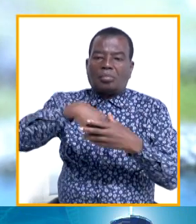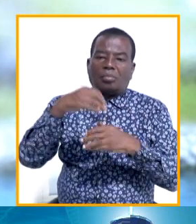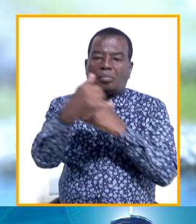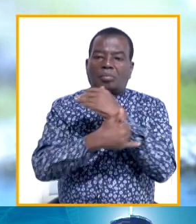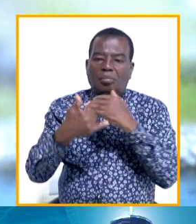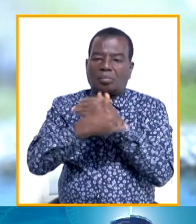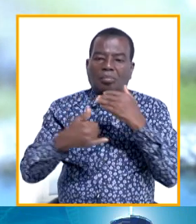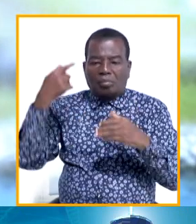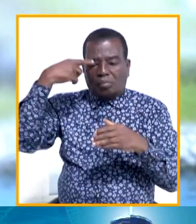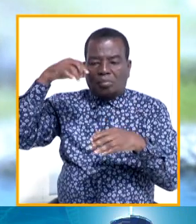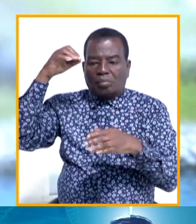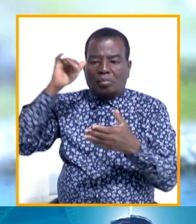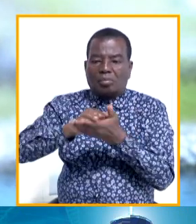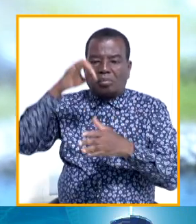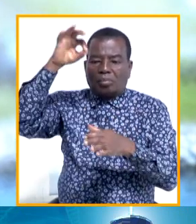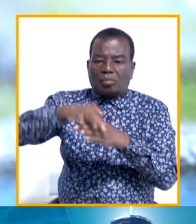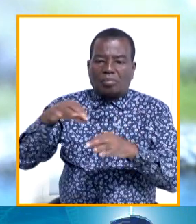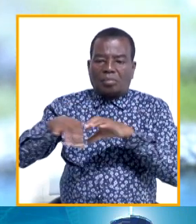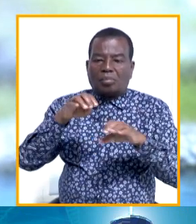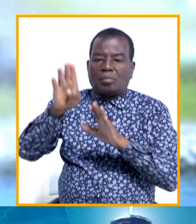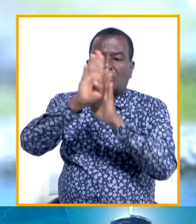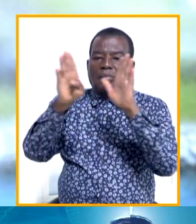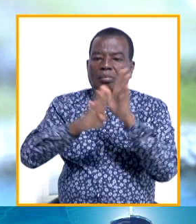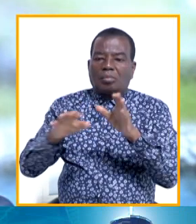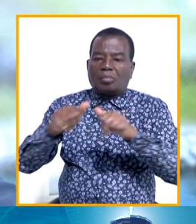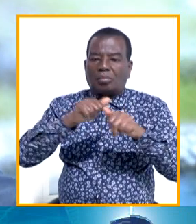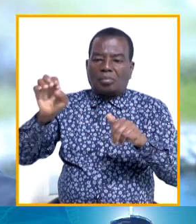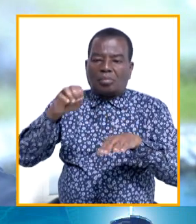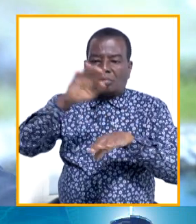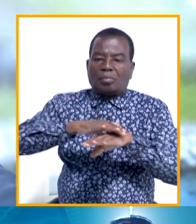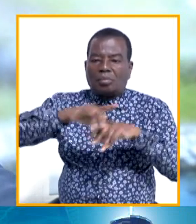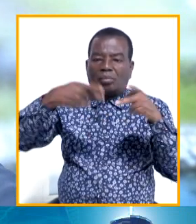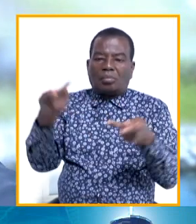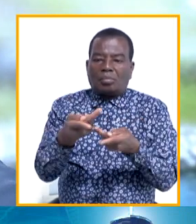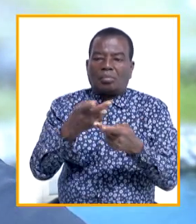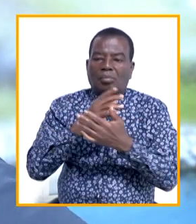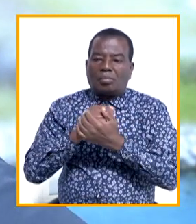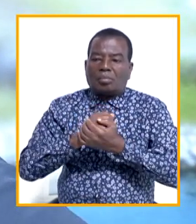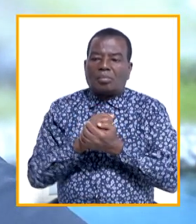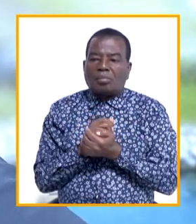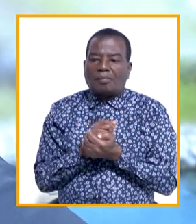récentes élections locales ont pu faire le point de leur activité sur le terrain Angela